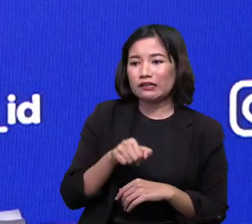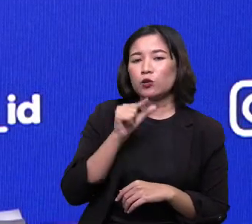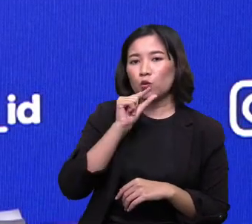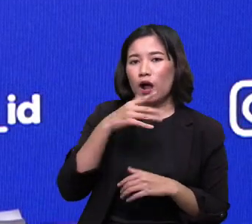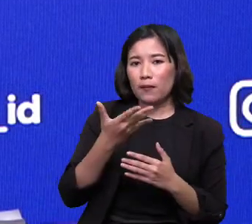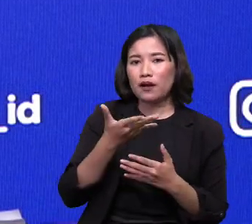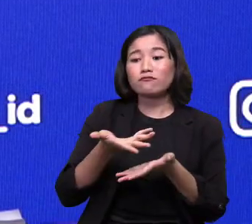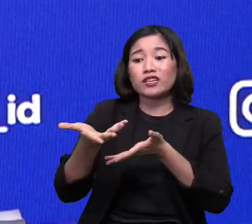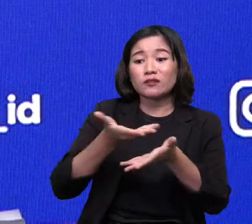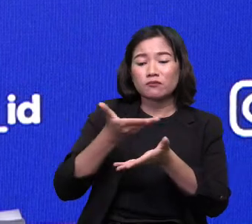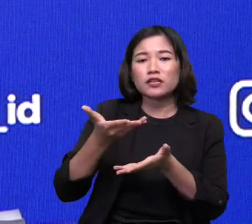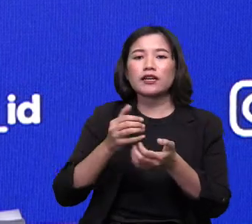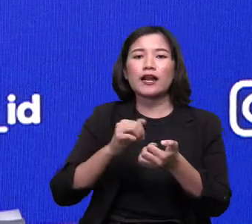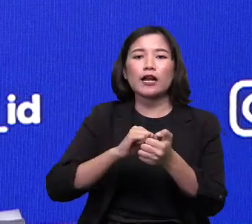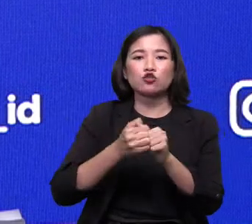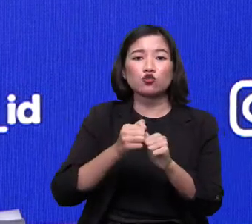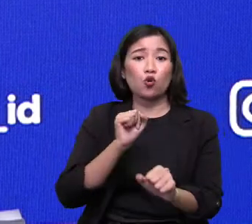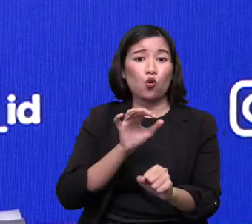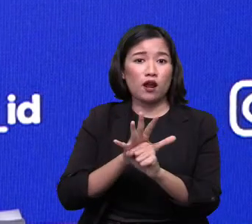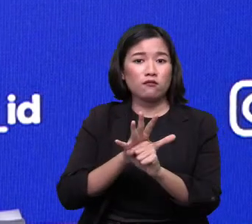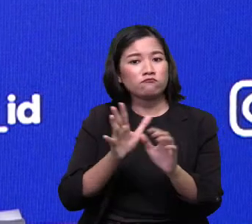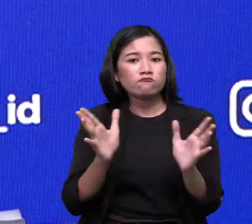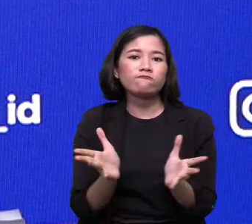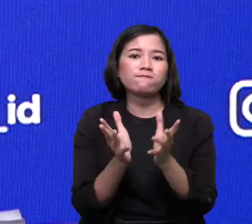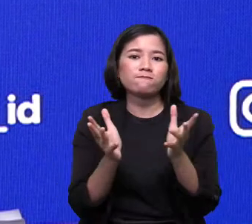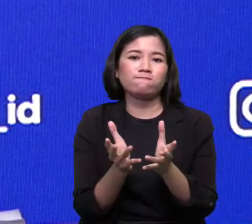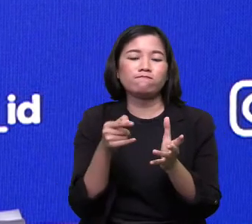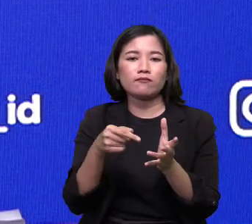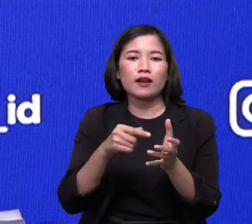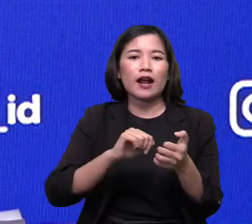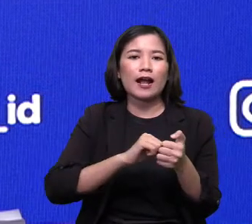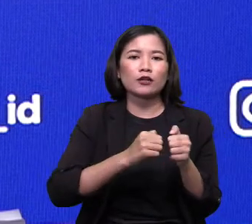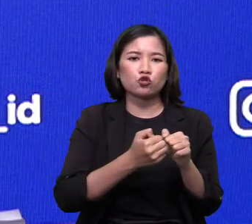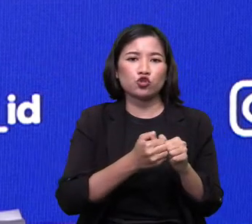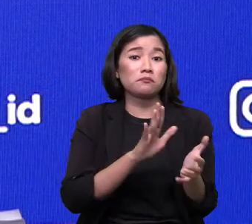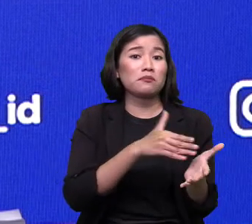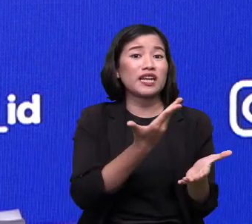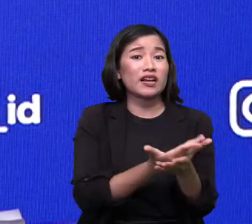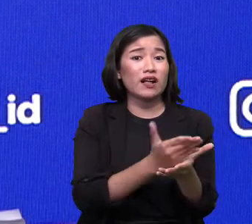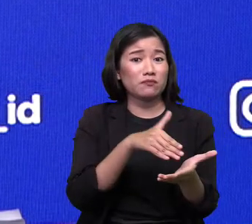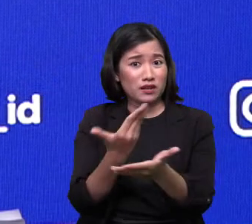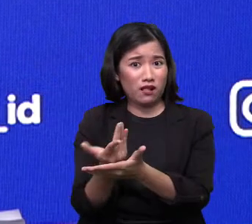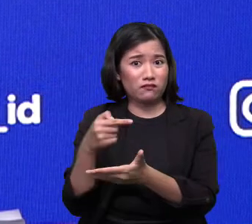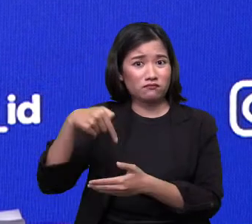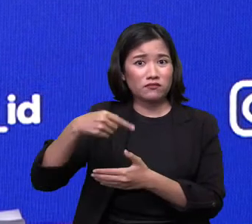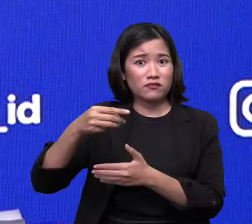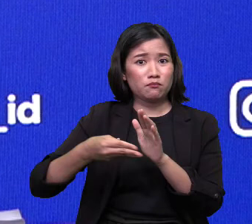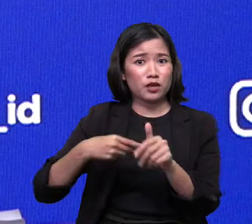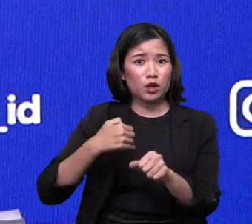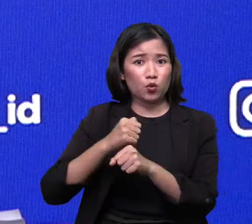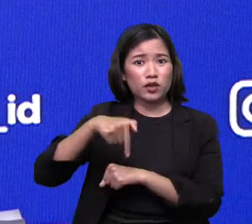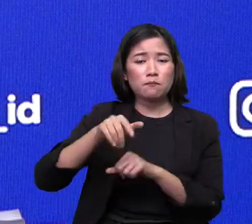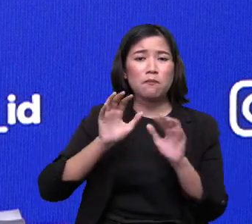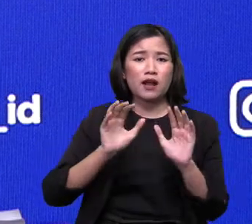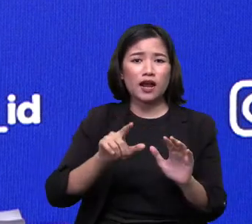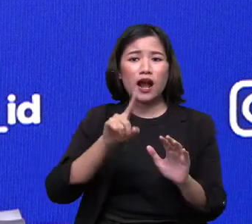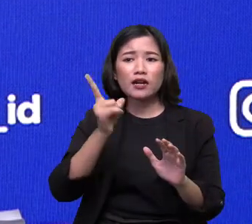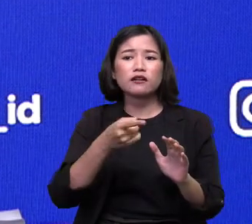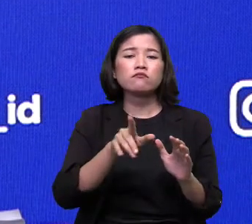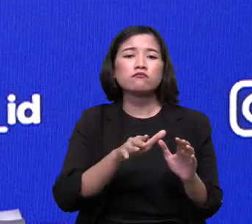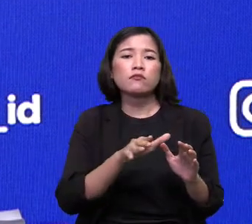penanganan kasus kopi 19 dengan adanya peningkatan angka kematian pada minggu terakhir perlindungan kepada kelompok yang